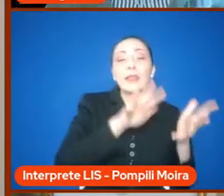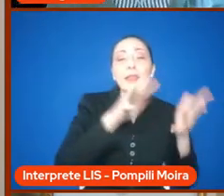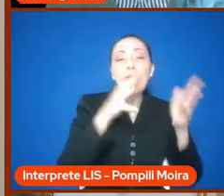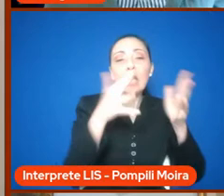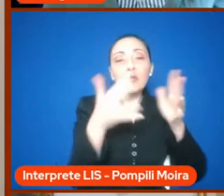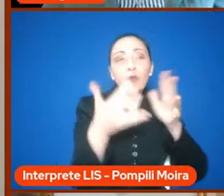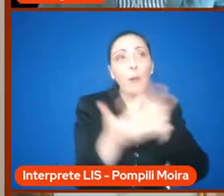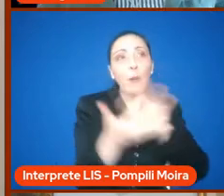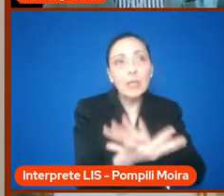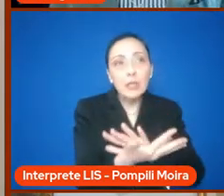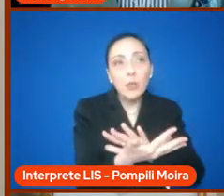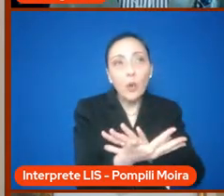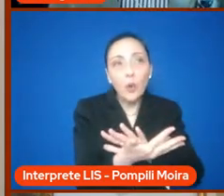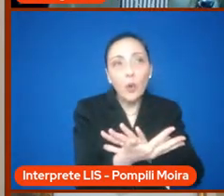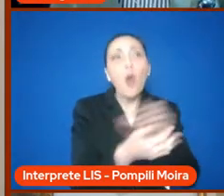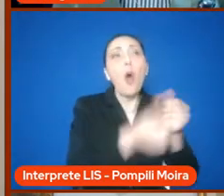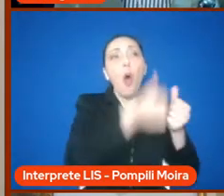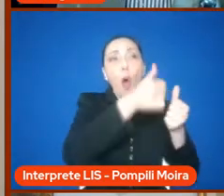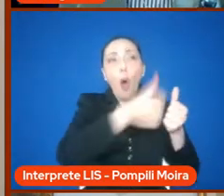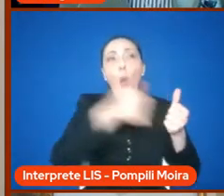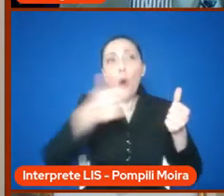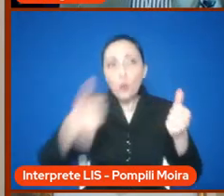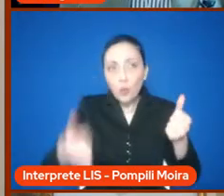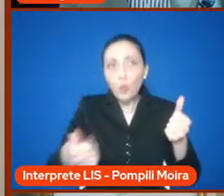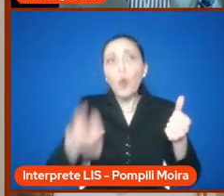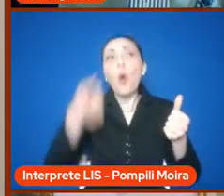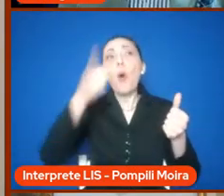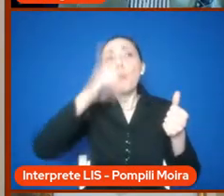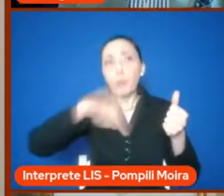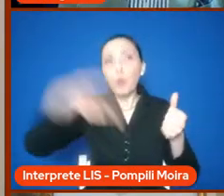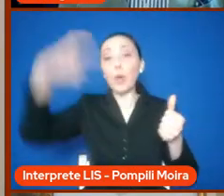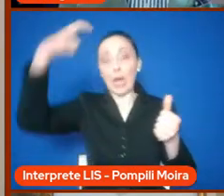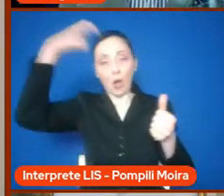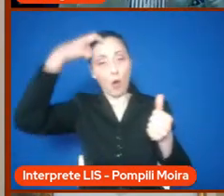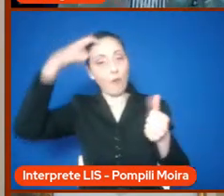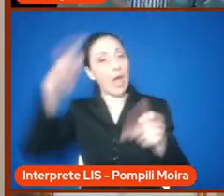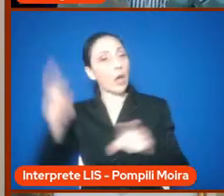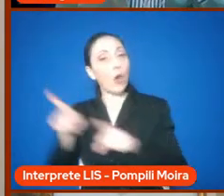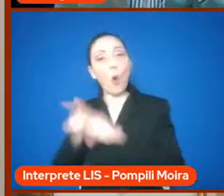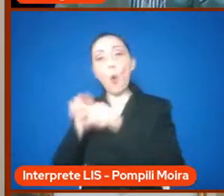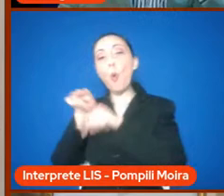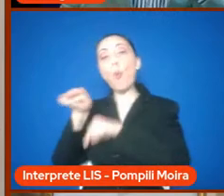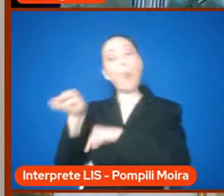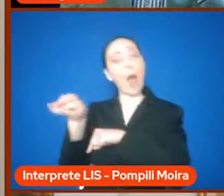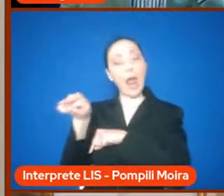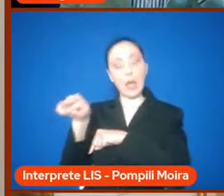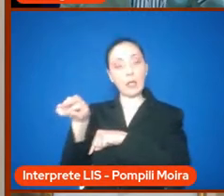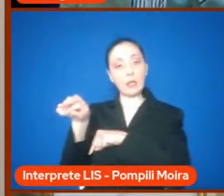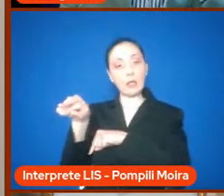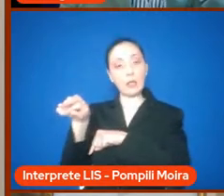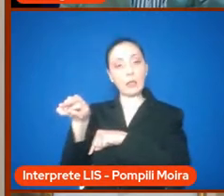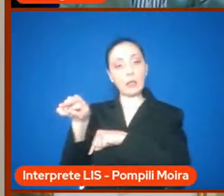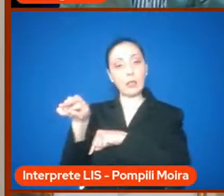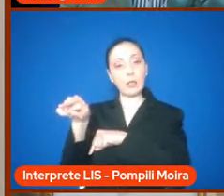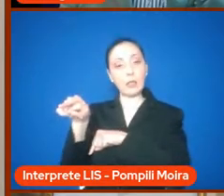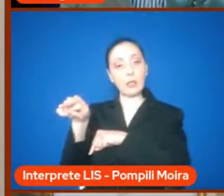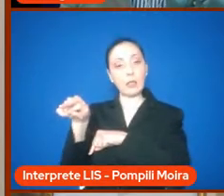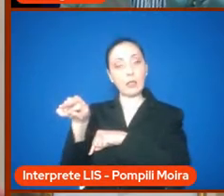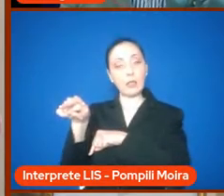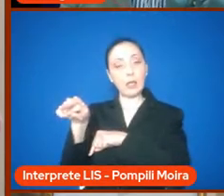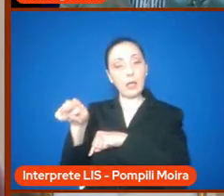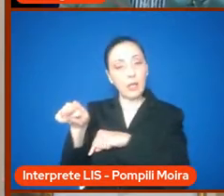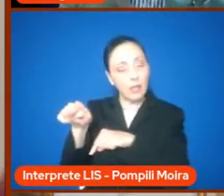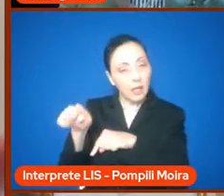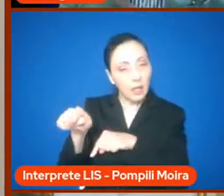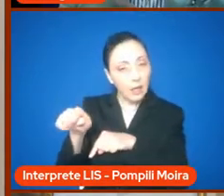questo vale anche a livello del governo, c'è sempre un concetto quantitativo, la resa,